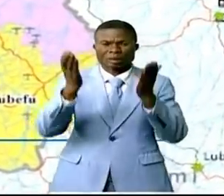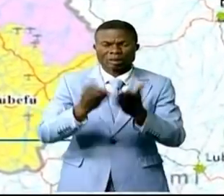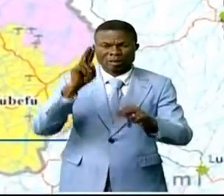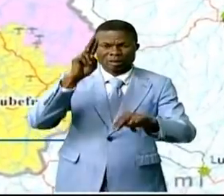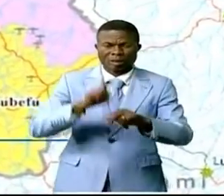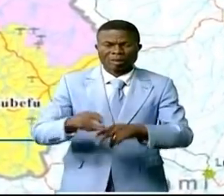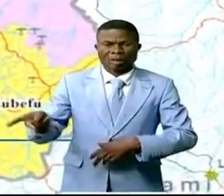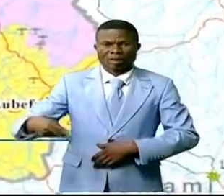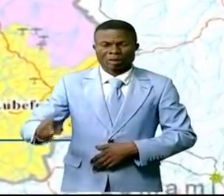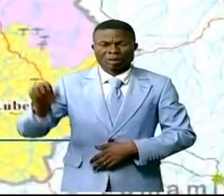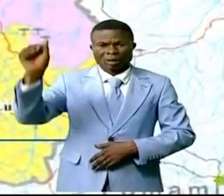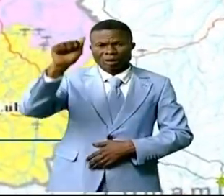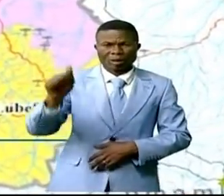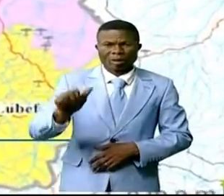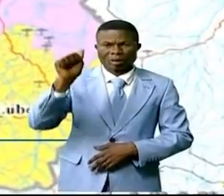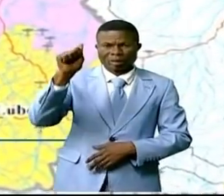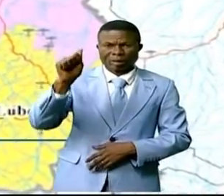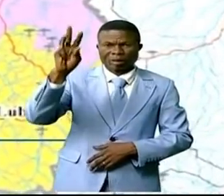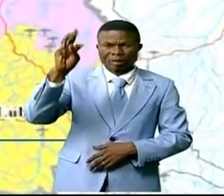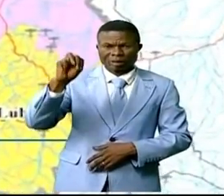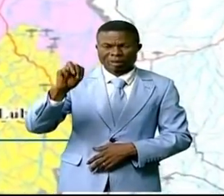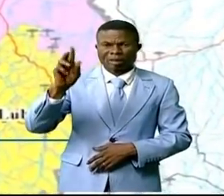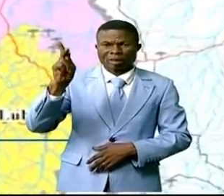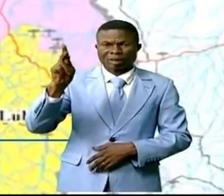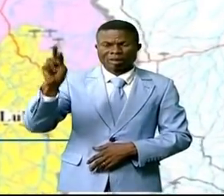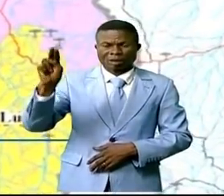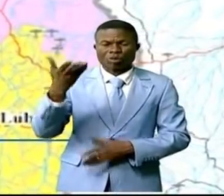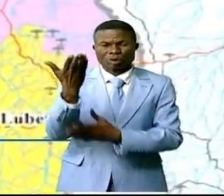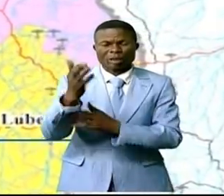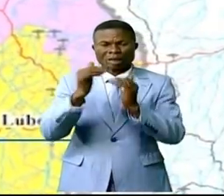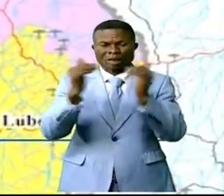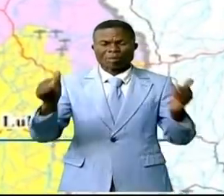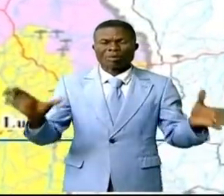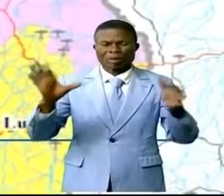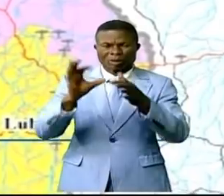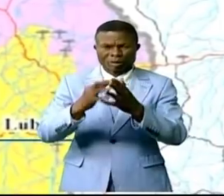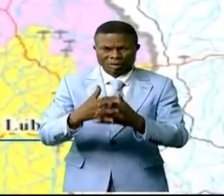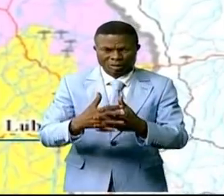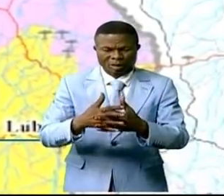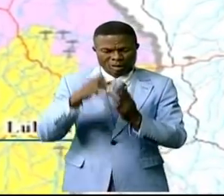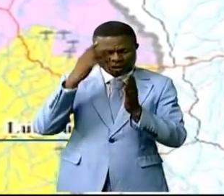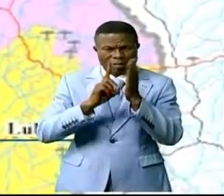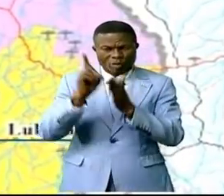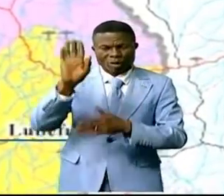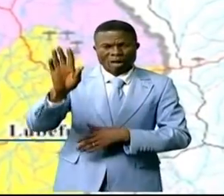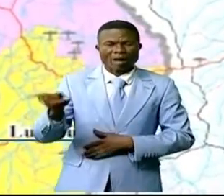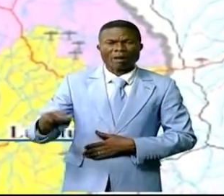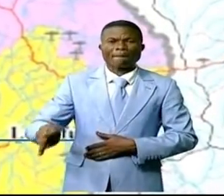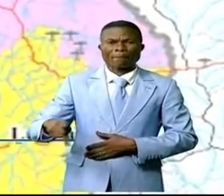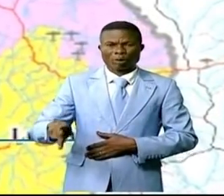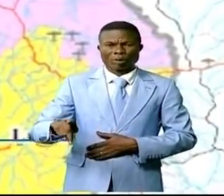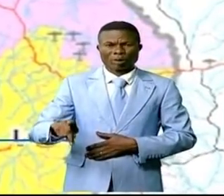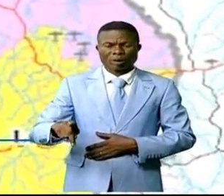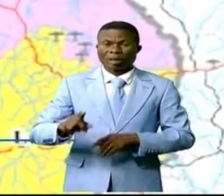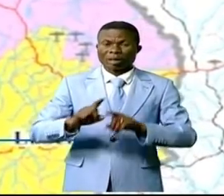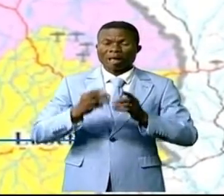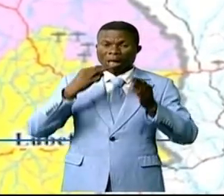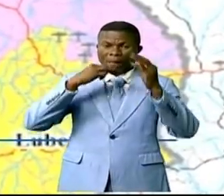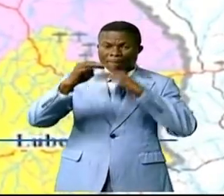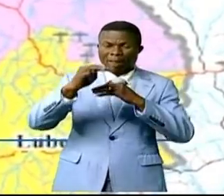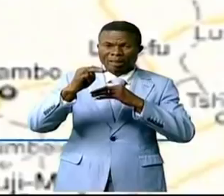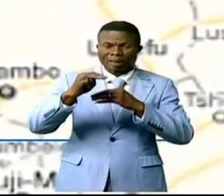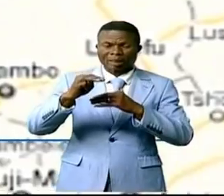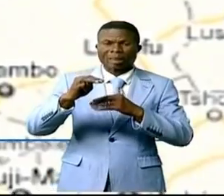la province de Sankourou sont appelées à vivre en paix et dans la cohésion pour le développement de leur province. Message lancé au